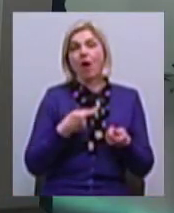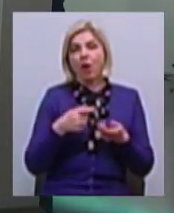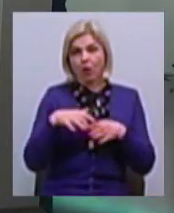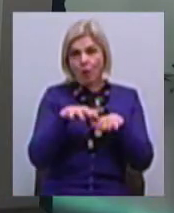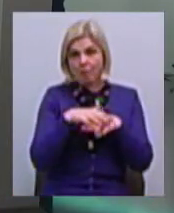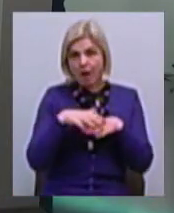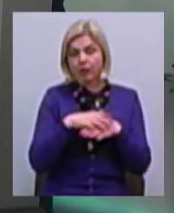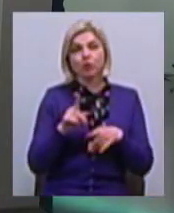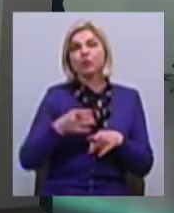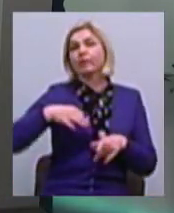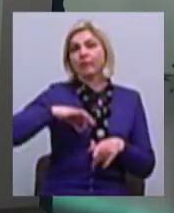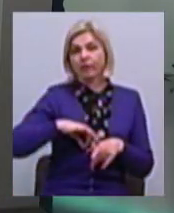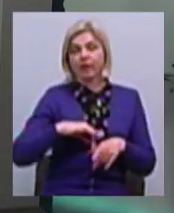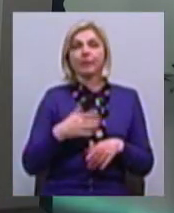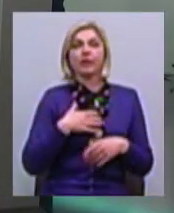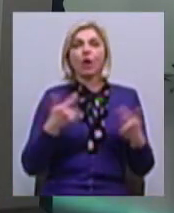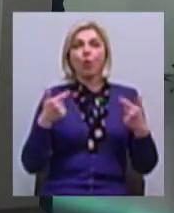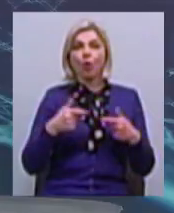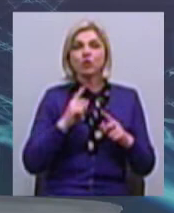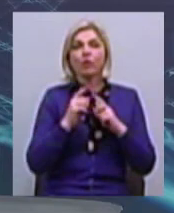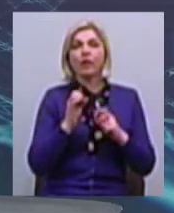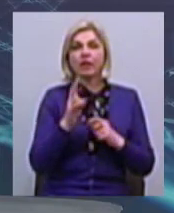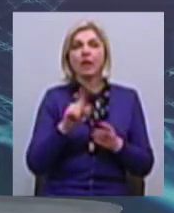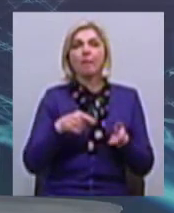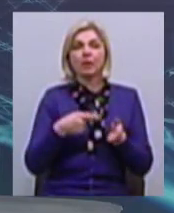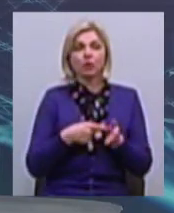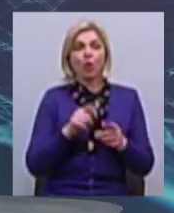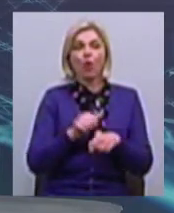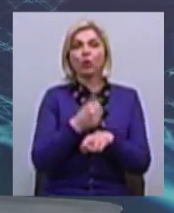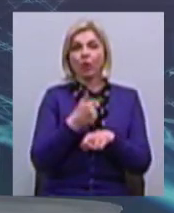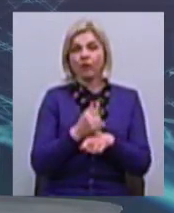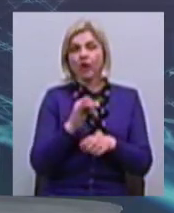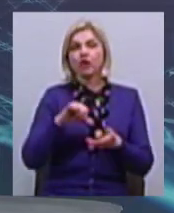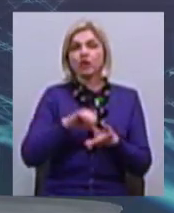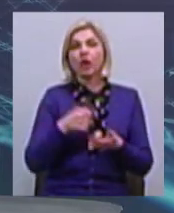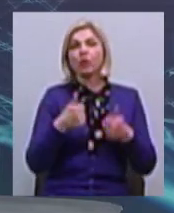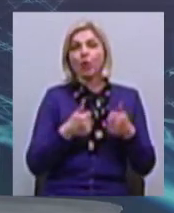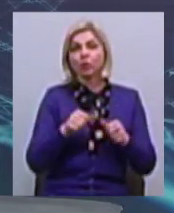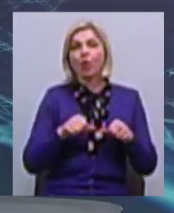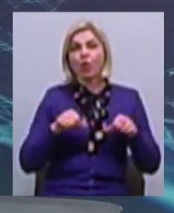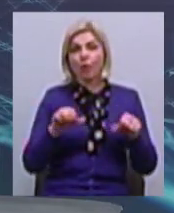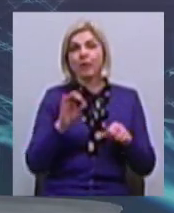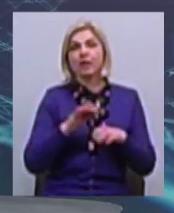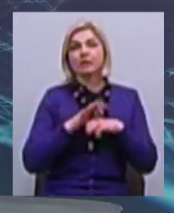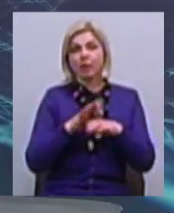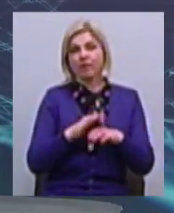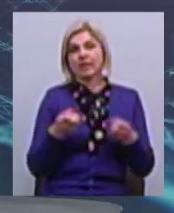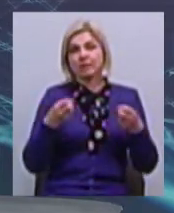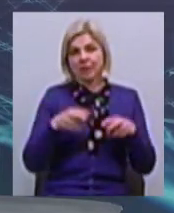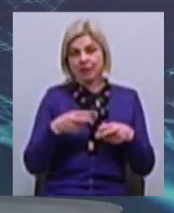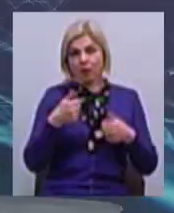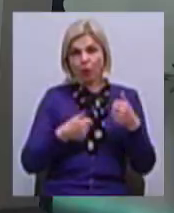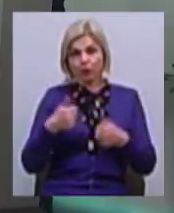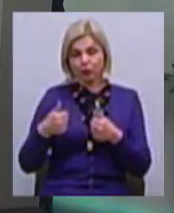гостем. Едуард Волошинович, радник Миколаївського міського голови і член конкурсної комісії з проведення концесійного конкурсу. Вітаю. Добрий